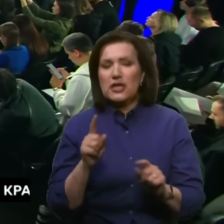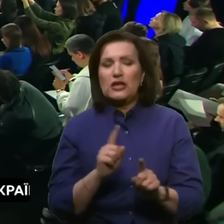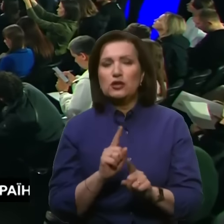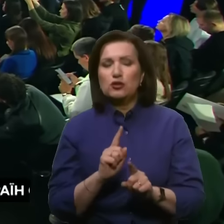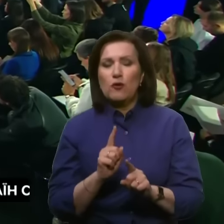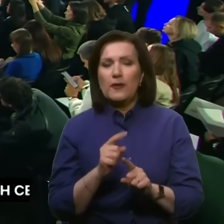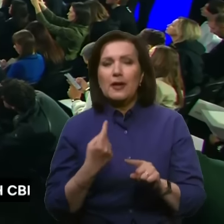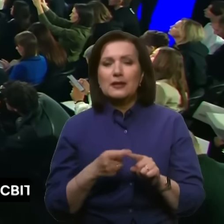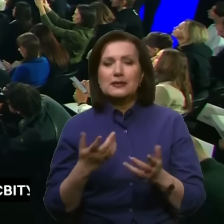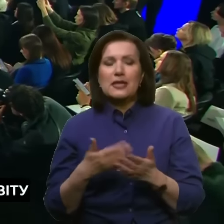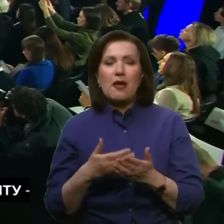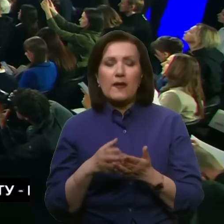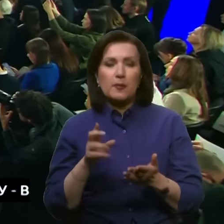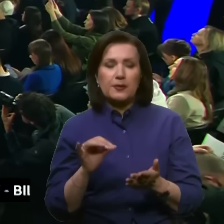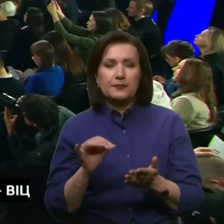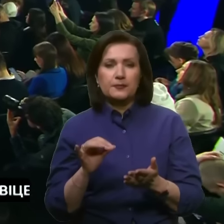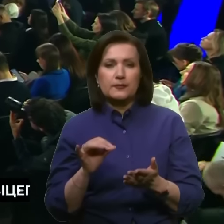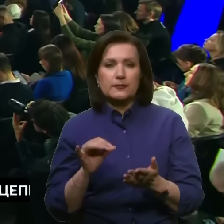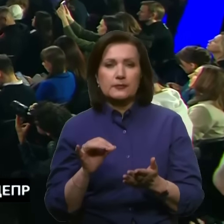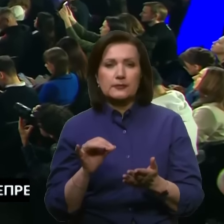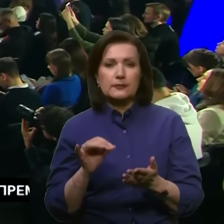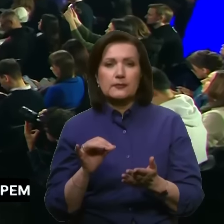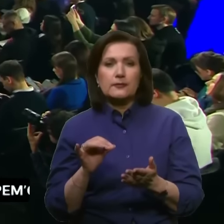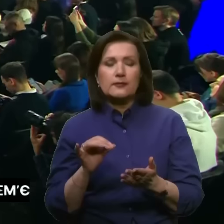що це якби,